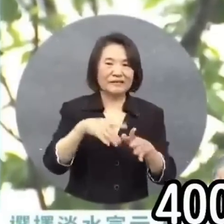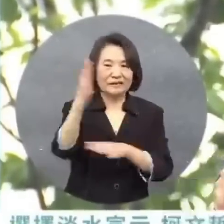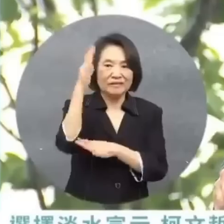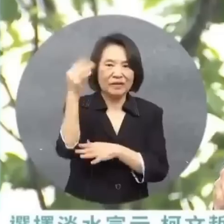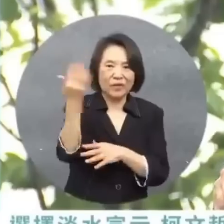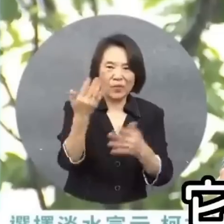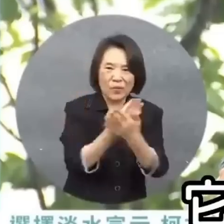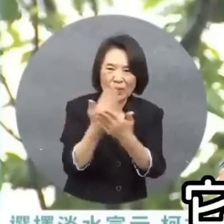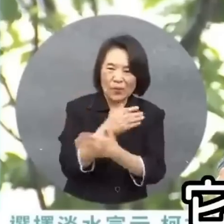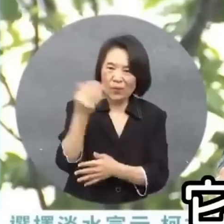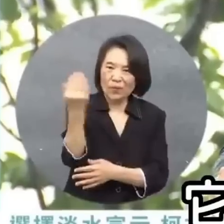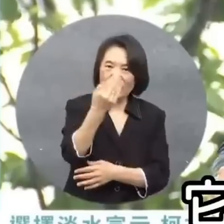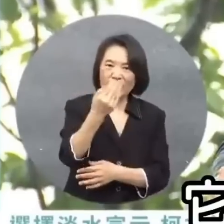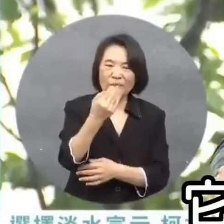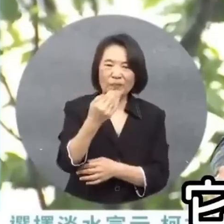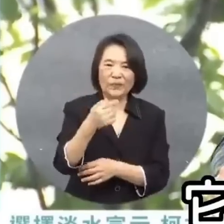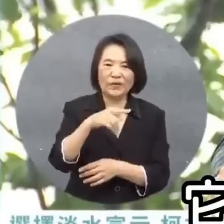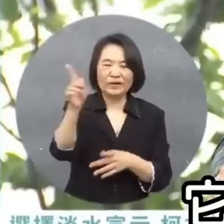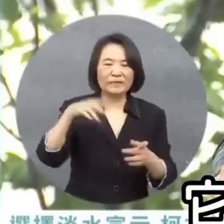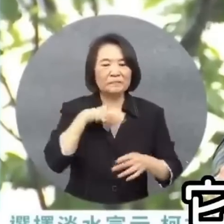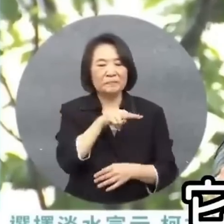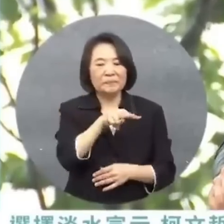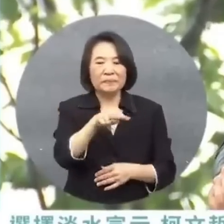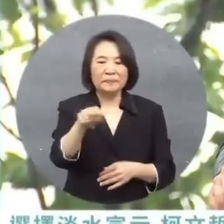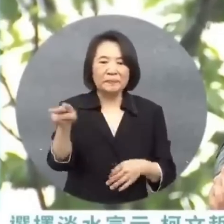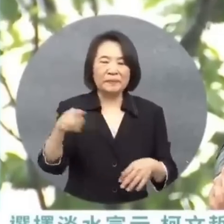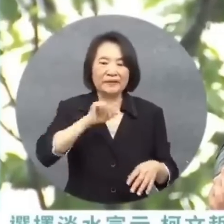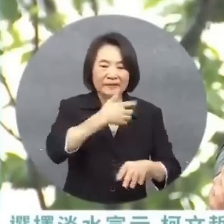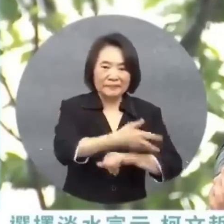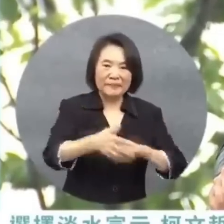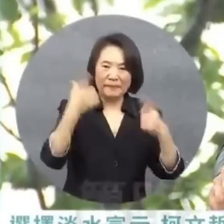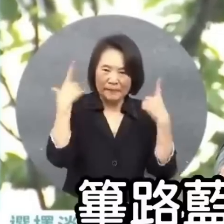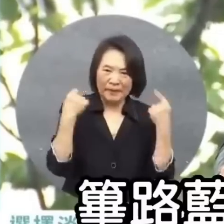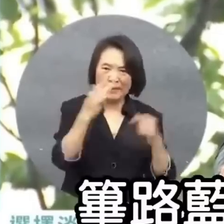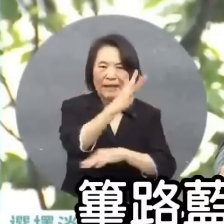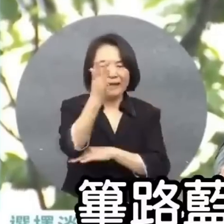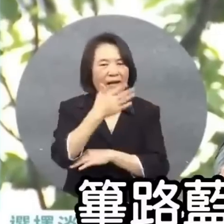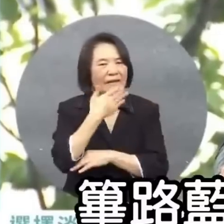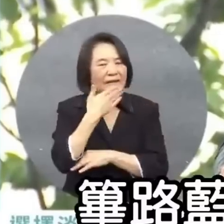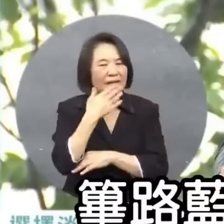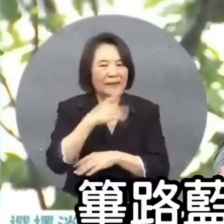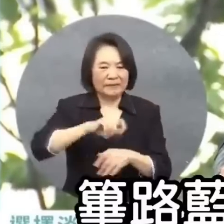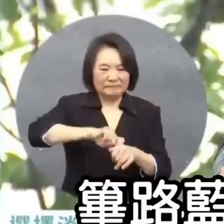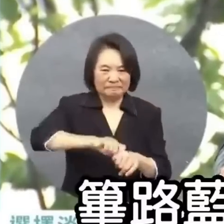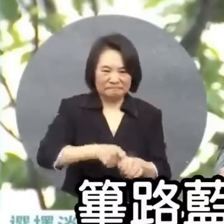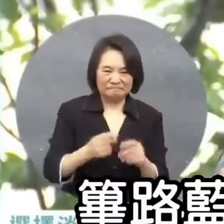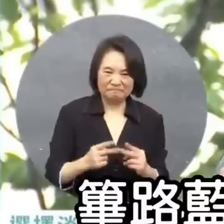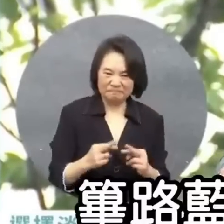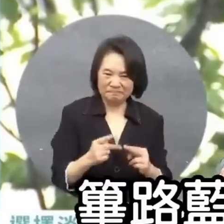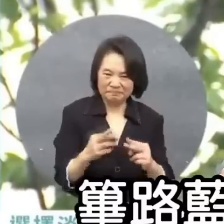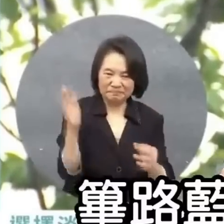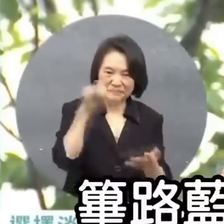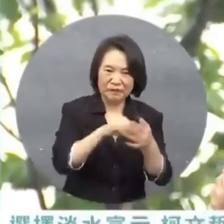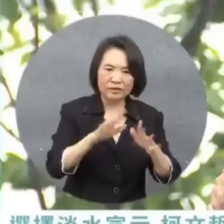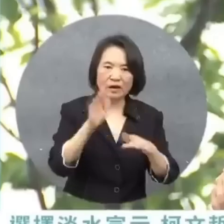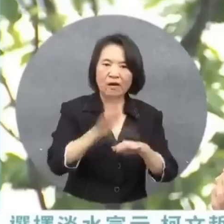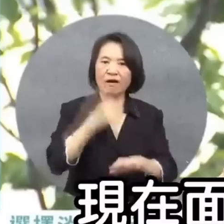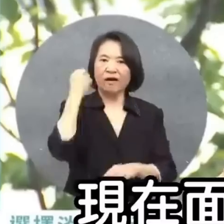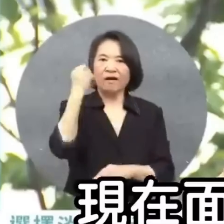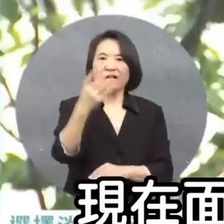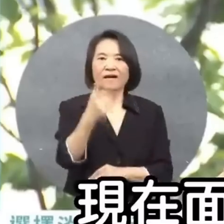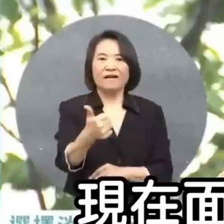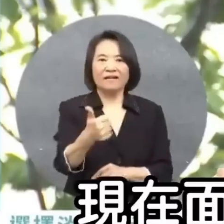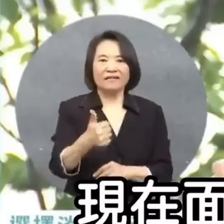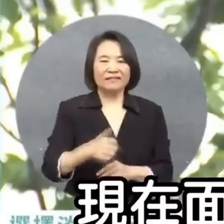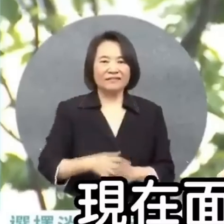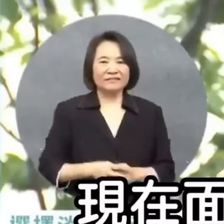权，他看着福尔摩沙台湾从原始山旅、筚路蓝缕发展成为现代化国家。现